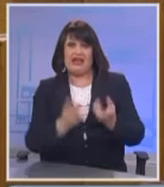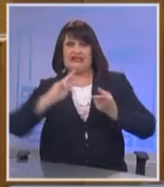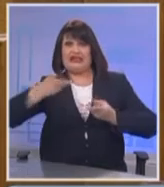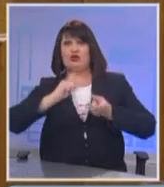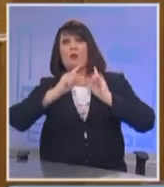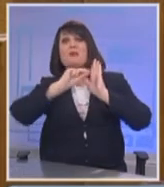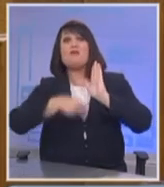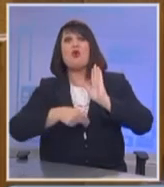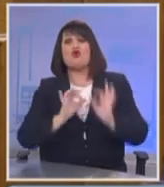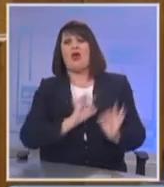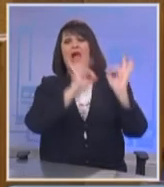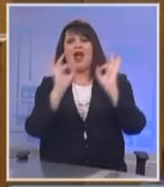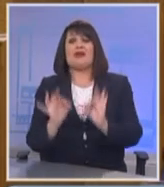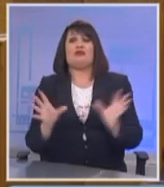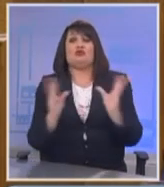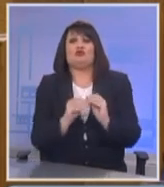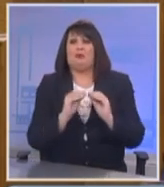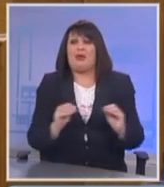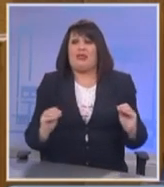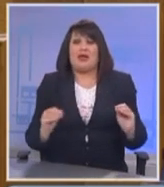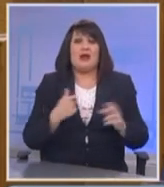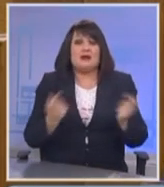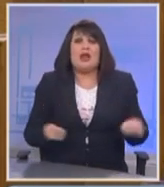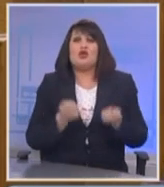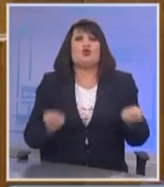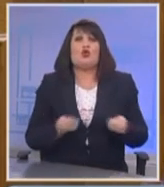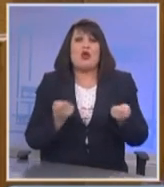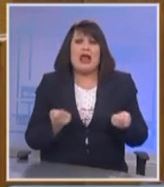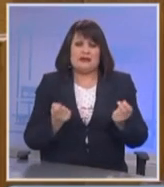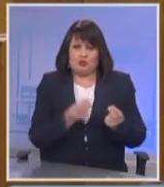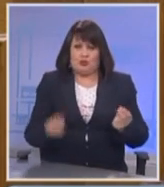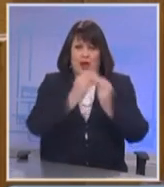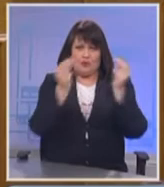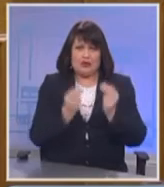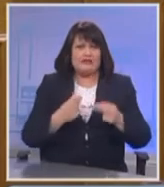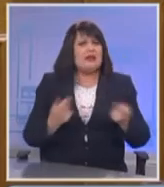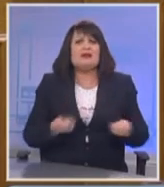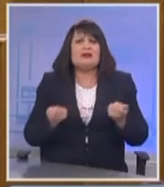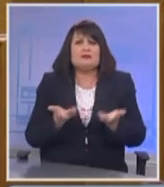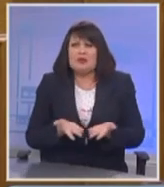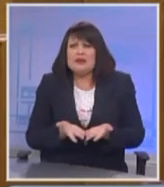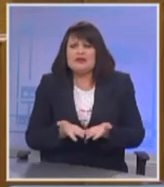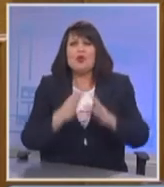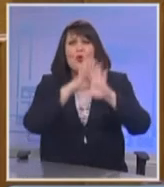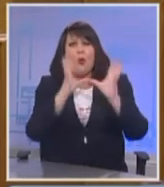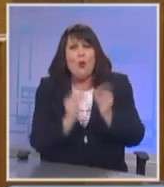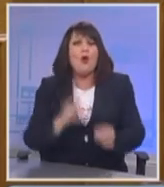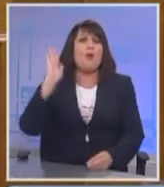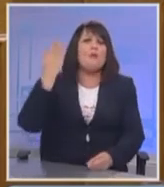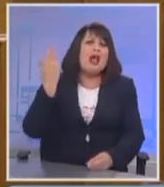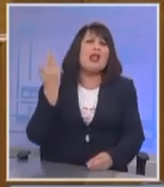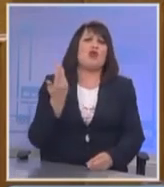γράμμα το μνημόνιο στην παιδεία και για να το κάνετε αυτό ακόμα πιο αποτελεσματικά, χρησιμοποιείτε όλο το παλιωμένο,